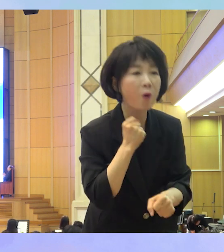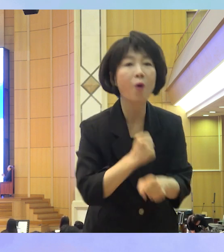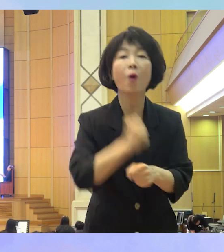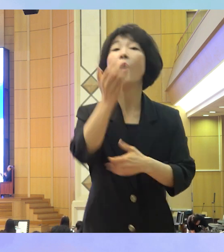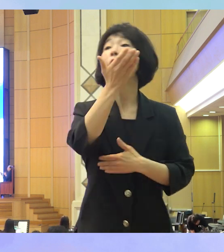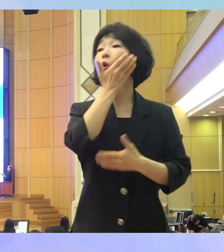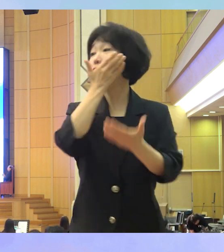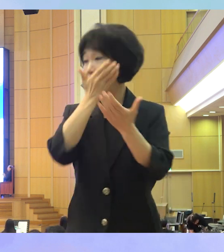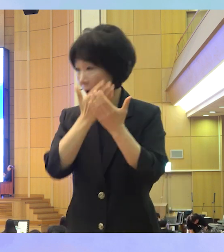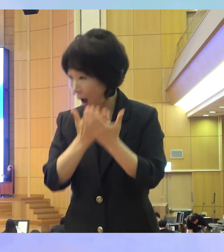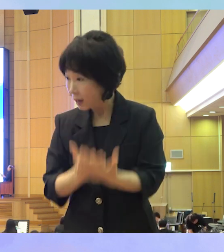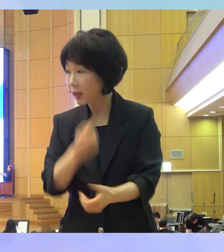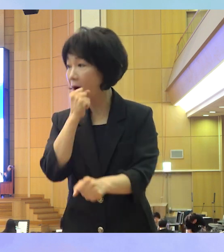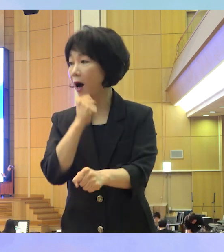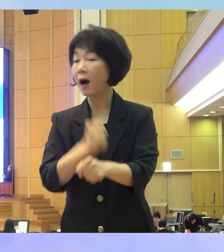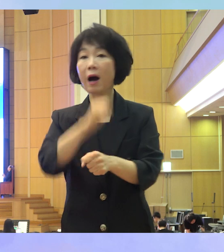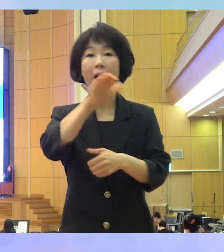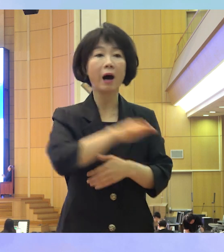귀하고